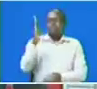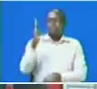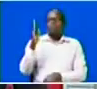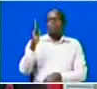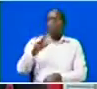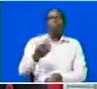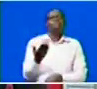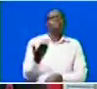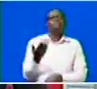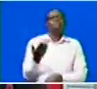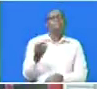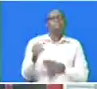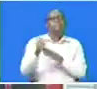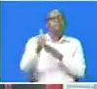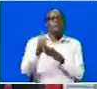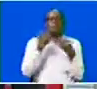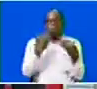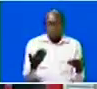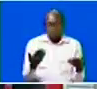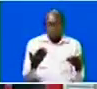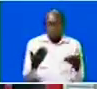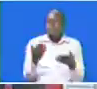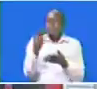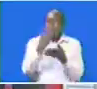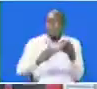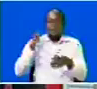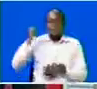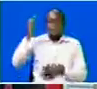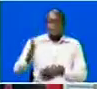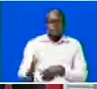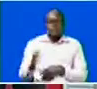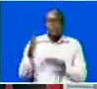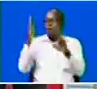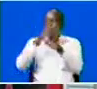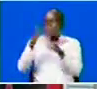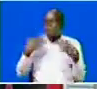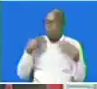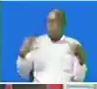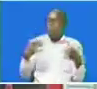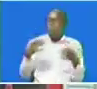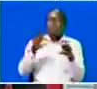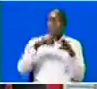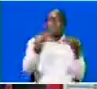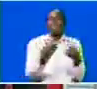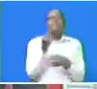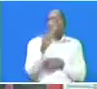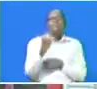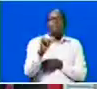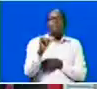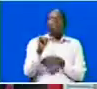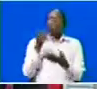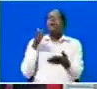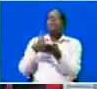eneo la Keses. Viongozi hao wamedai kwamba huenda baadhi ya wanasiasa wakaficha mali yao miongoni mwa familia ili kuhujumu ukaguzi